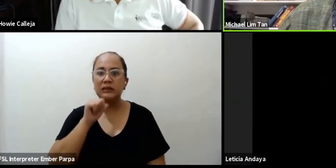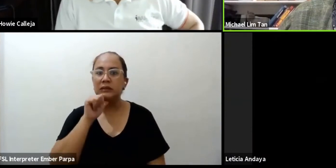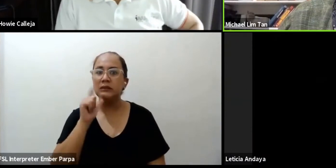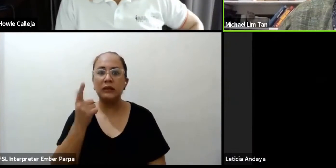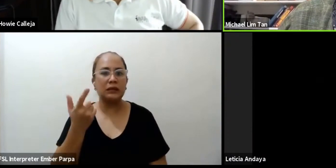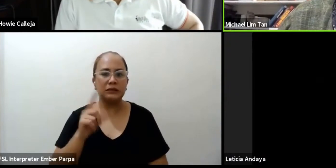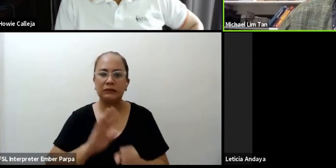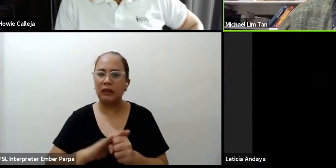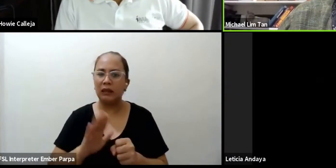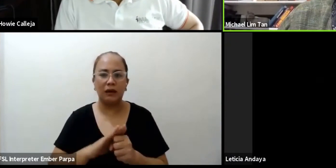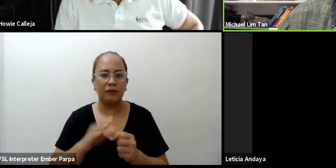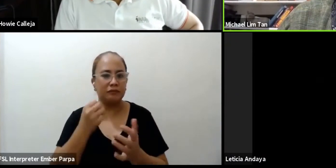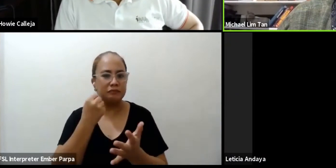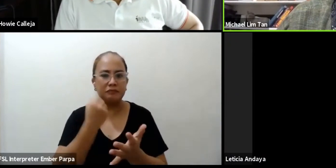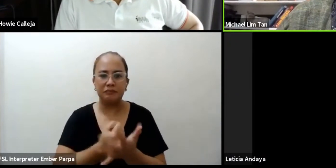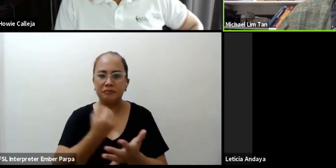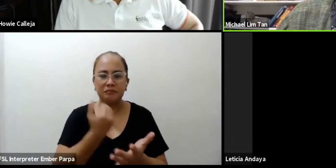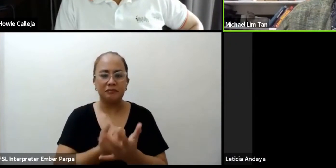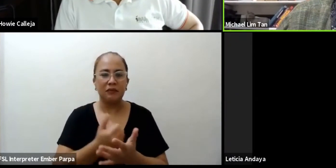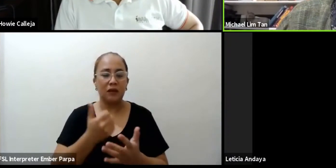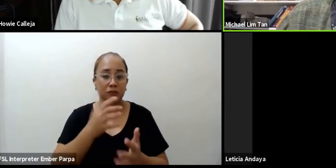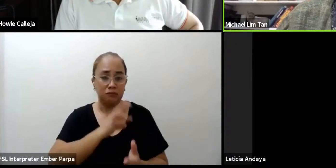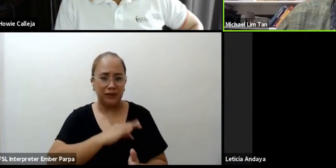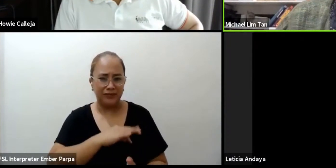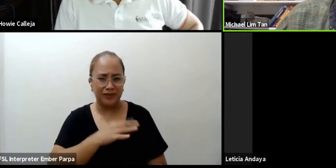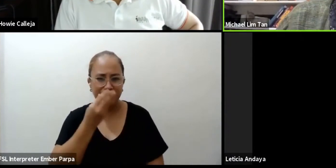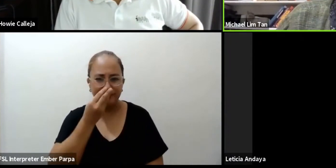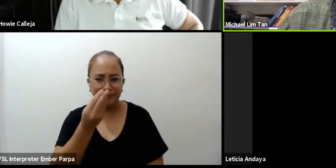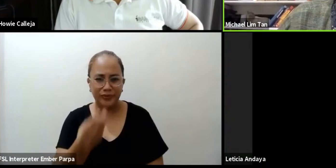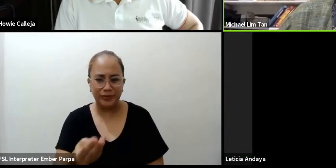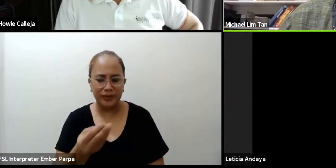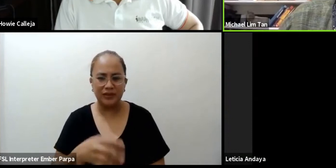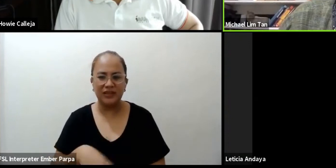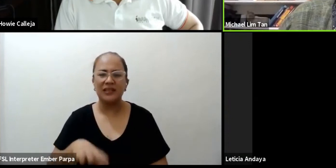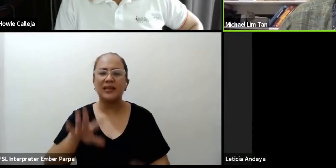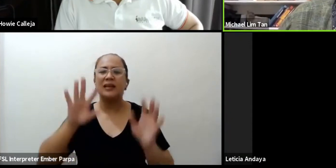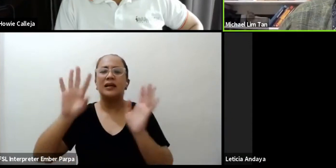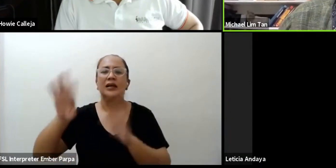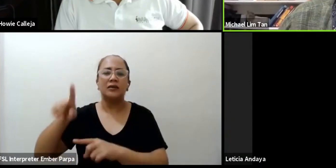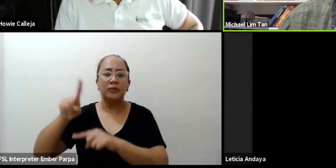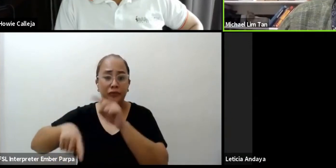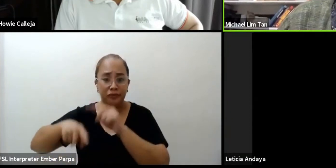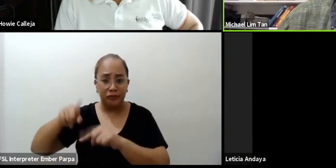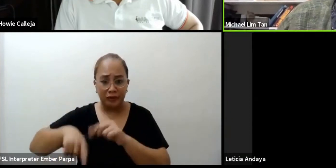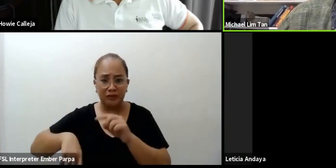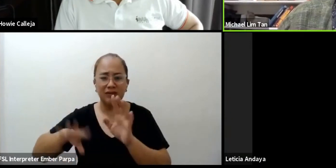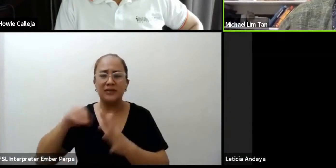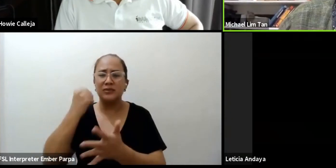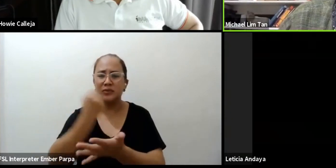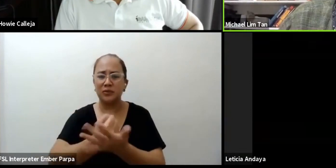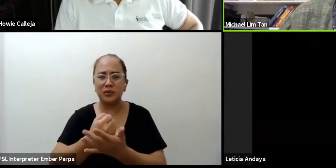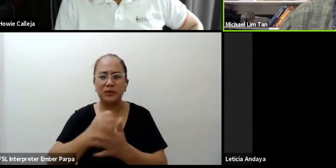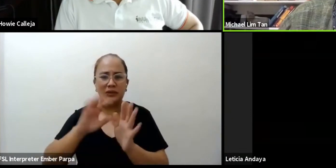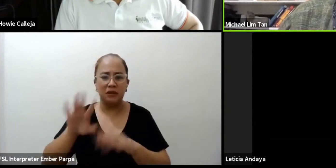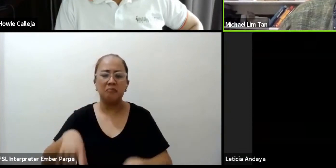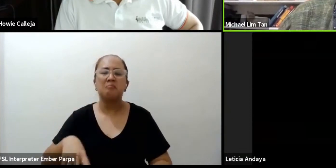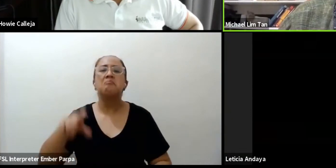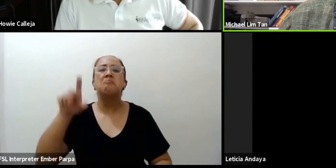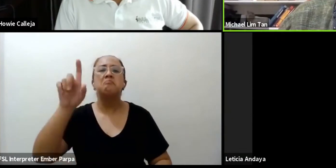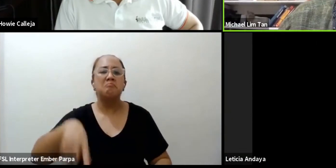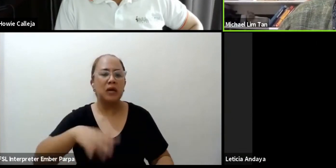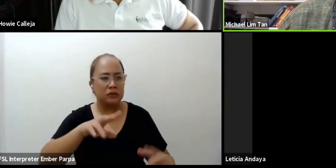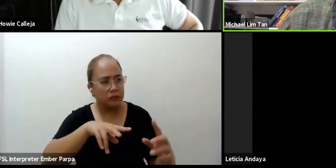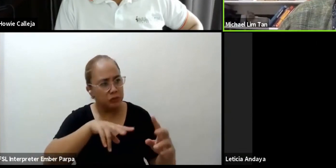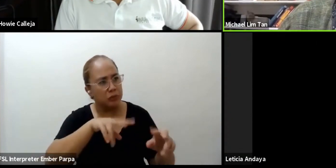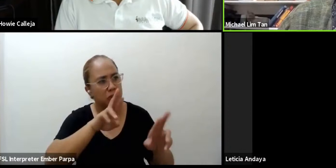at pati mga benefits. Sabi nga ng mga ibang kaibigan ko, di bale na ang sweldo, at least naman sana makatao naman ang treatment sa